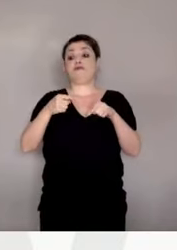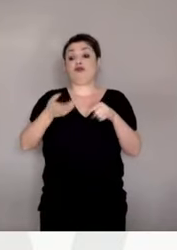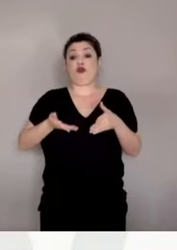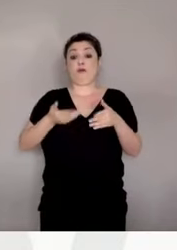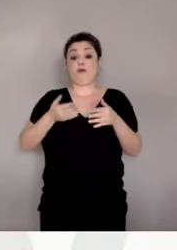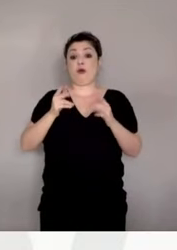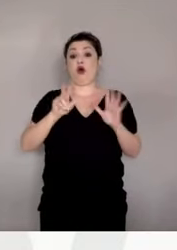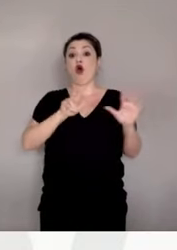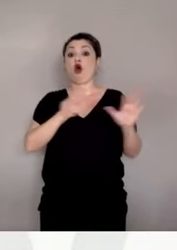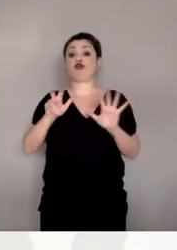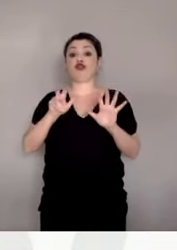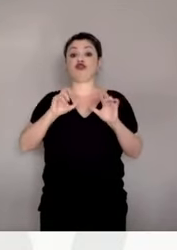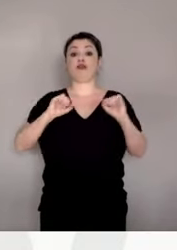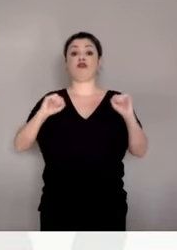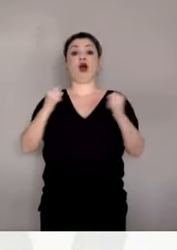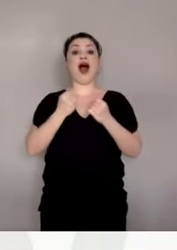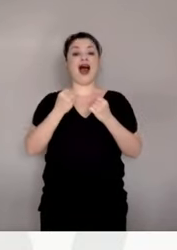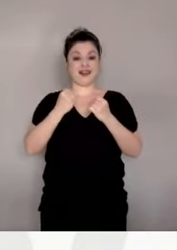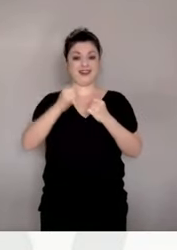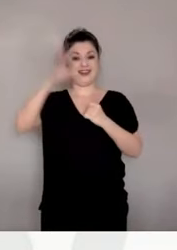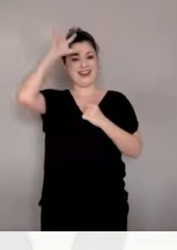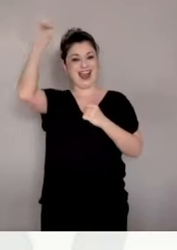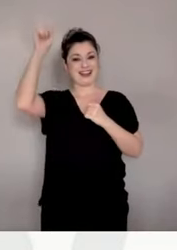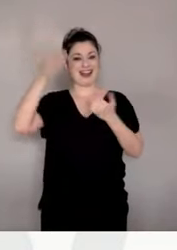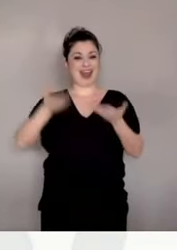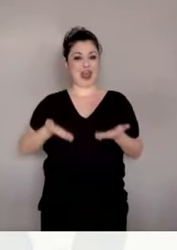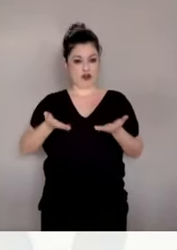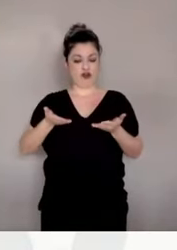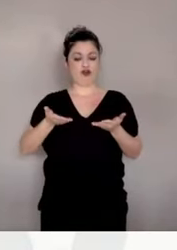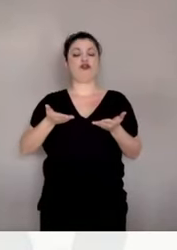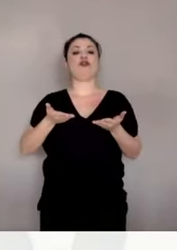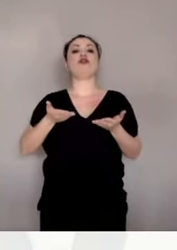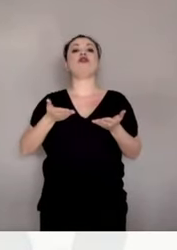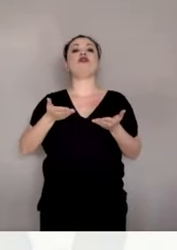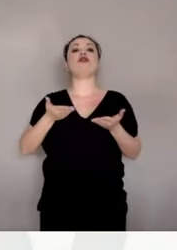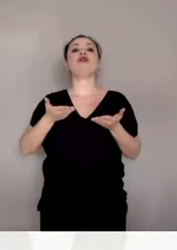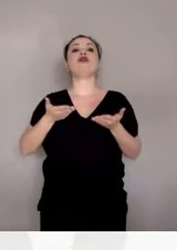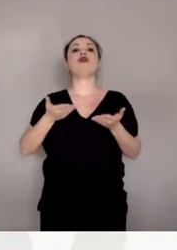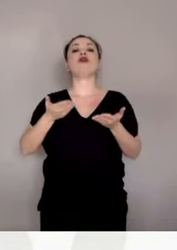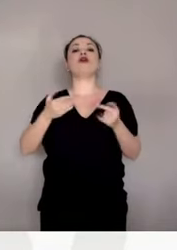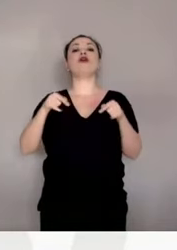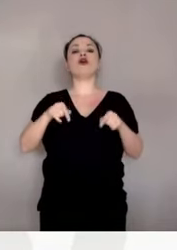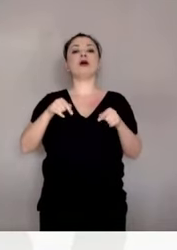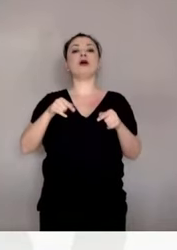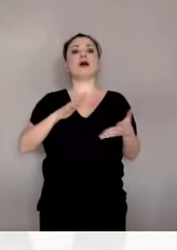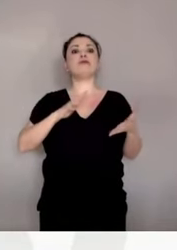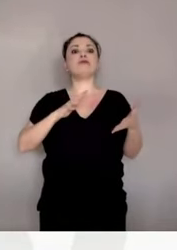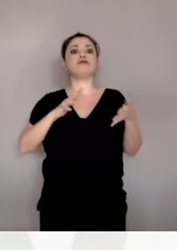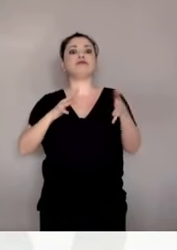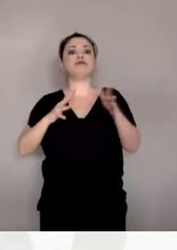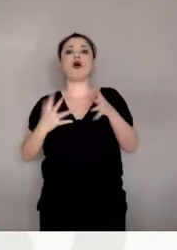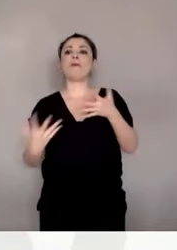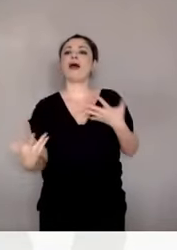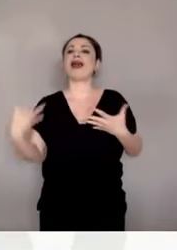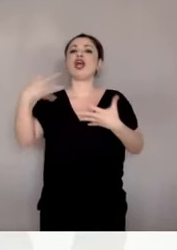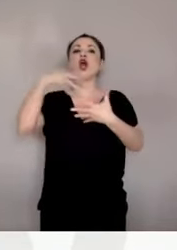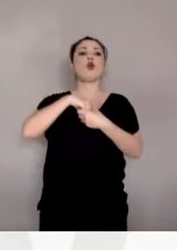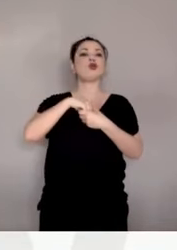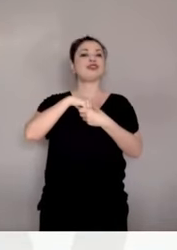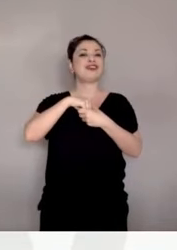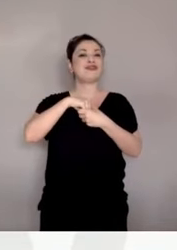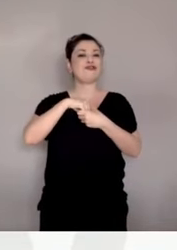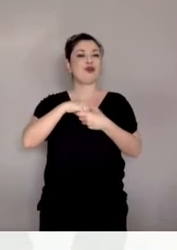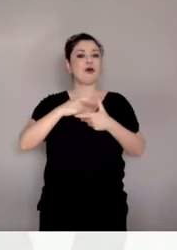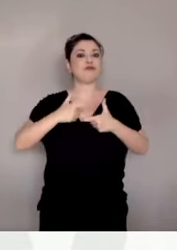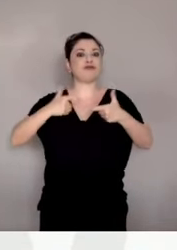800 anni del nostro Ateneo sta diventando sempre più inclusivo e sempre più